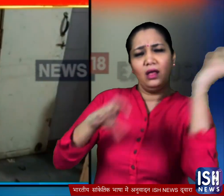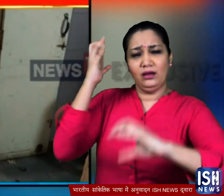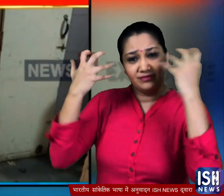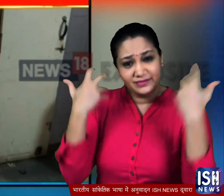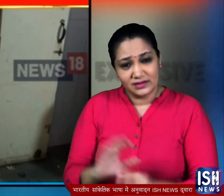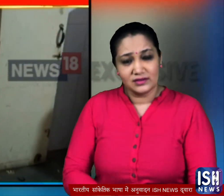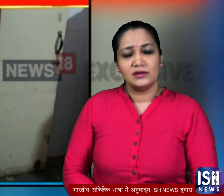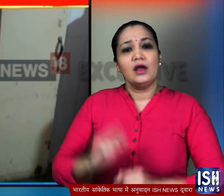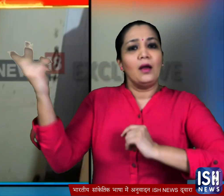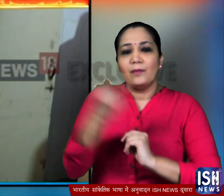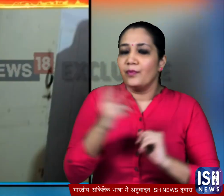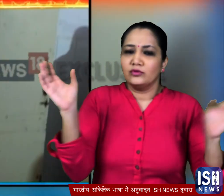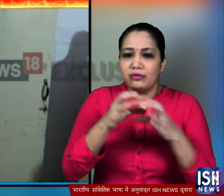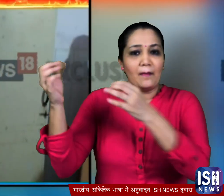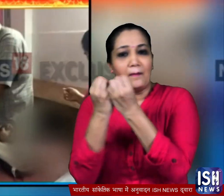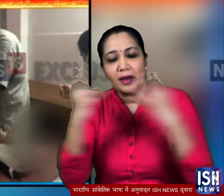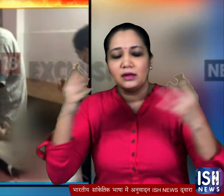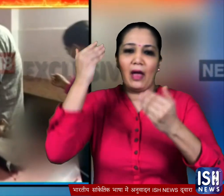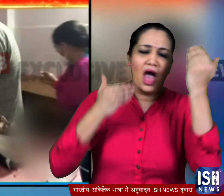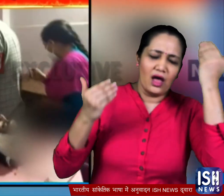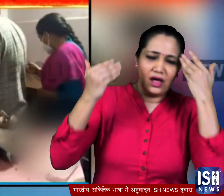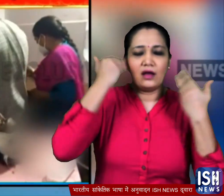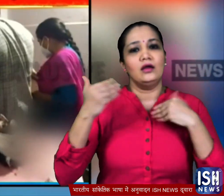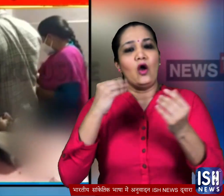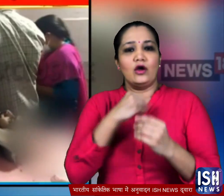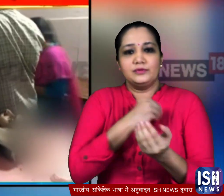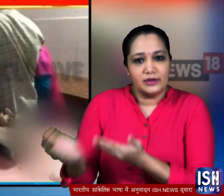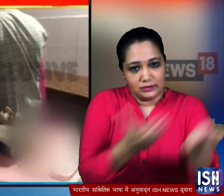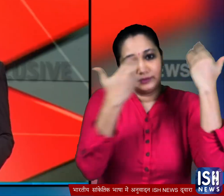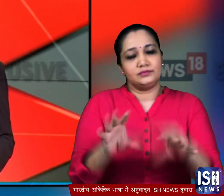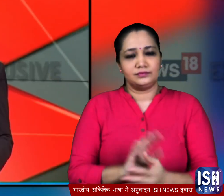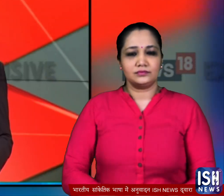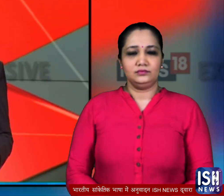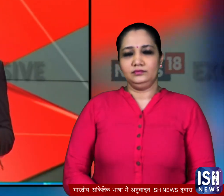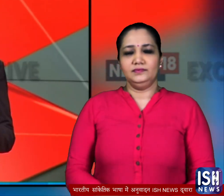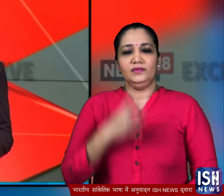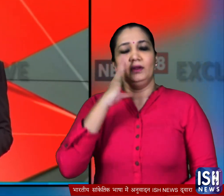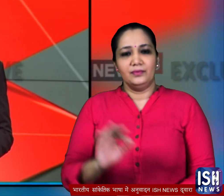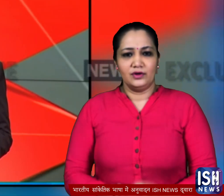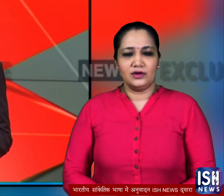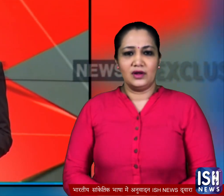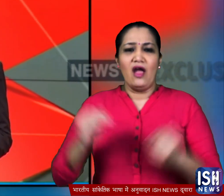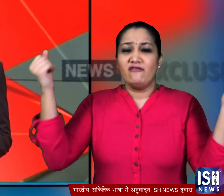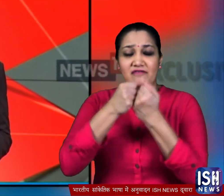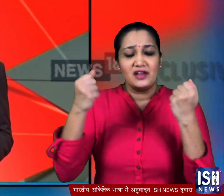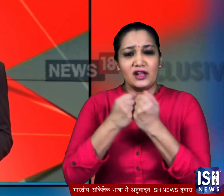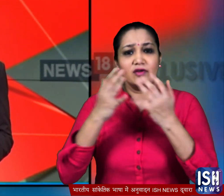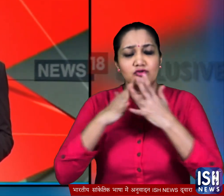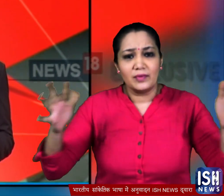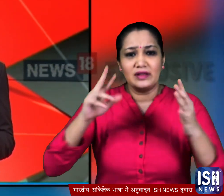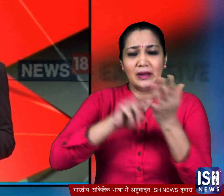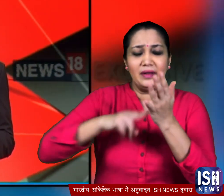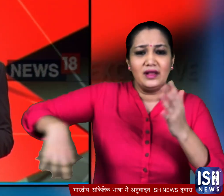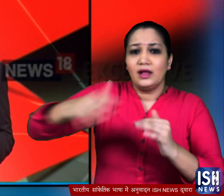इस हंगामे में दोनों तरफ के कई लोग घायल हो गए, जिन्हें अस्पताल में भर्ती कराना पड़ा। सौभाग्य की बात है कि इतने बवाल के बाद भी नीमच से